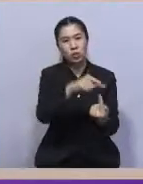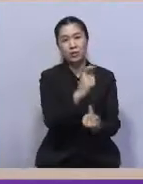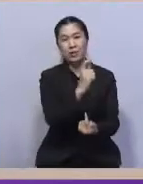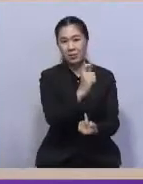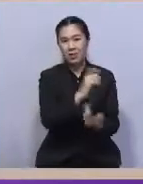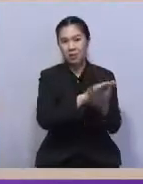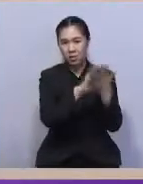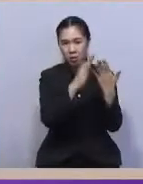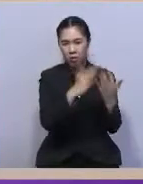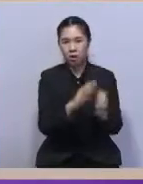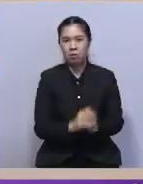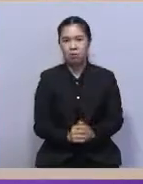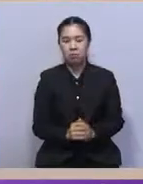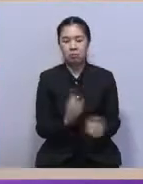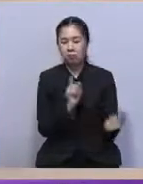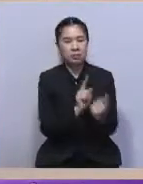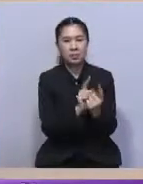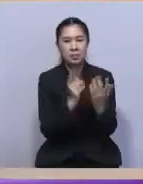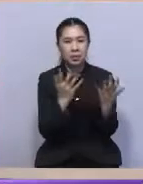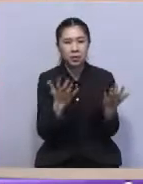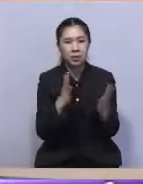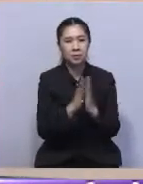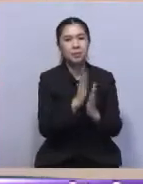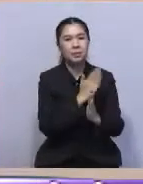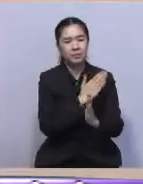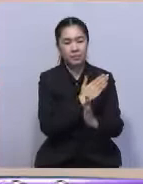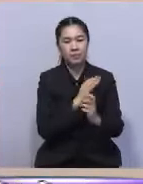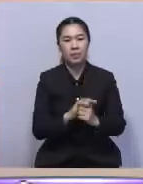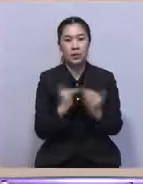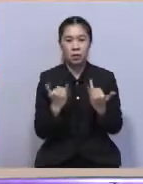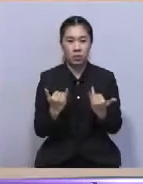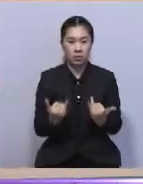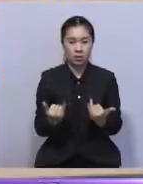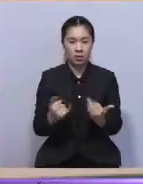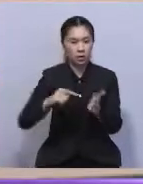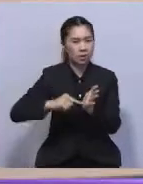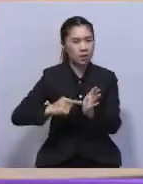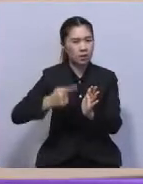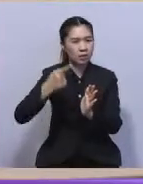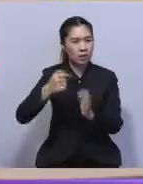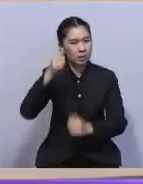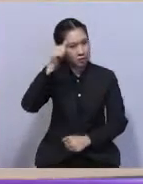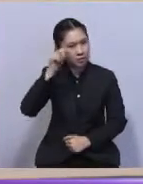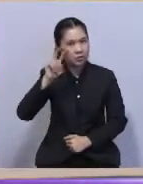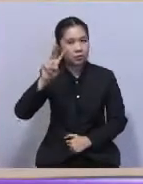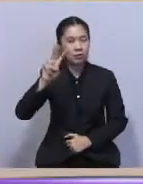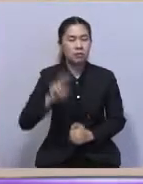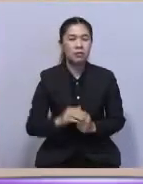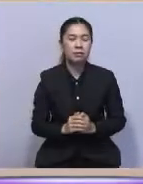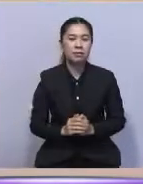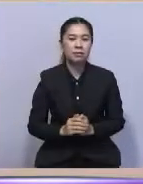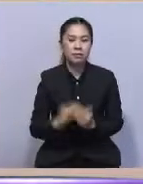ซึ่งก็พบว่าไม่พบพระธรรมชโยนะคะและในวันนี้ก็เป็นการปฏิบัติการค้นหาในวันที่2ค่ะซึ่